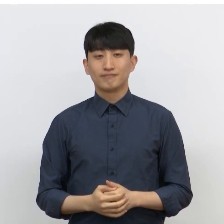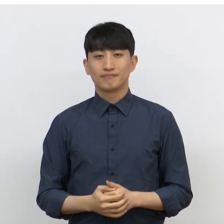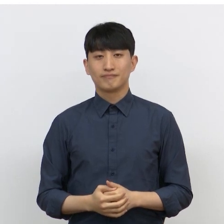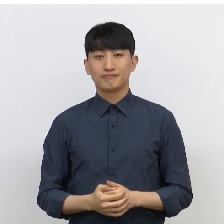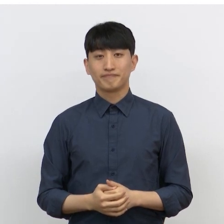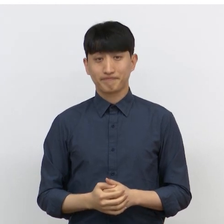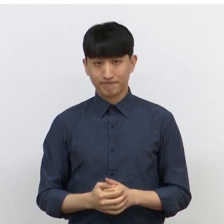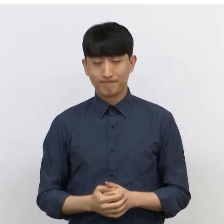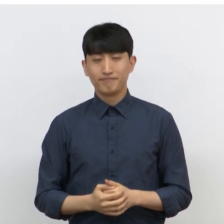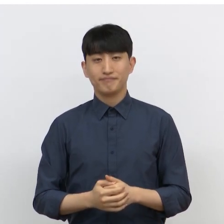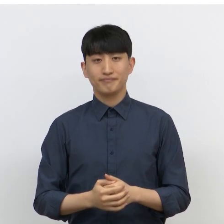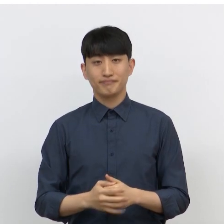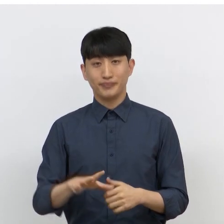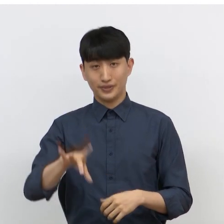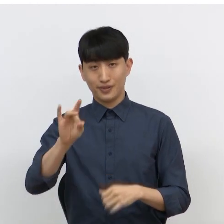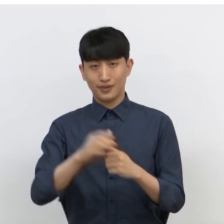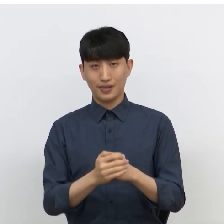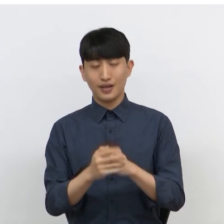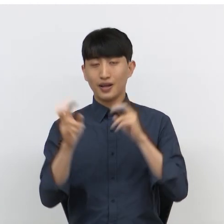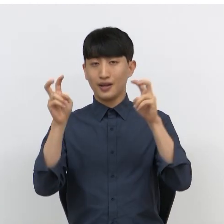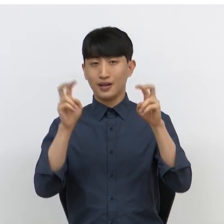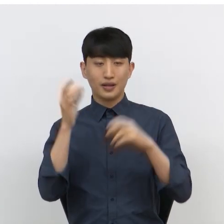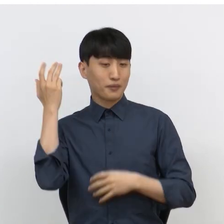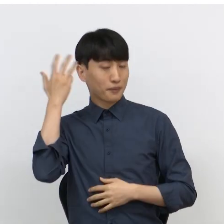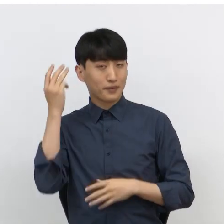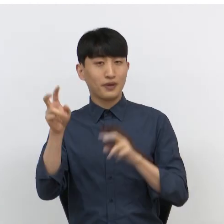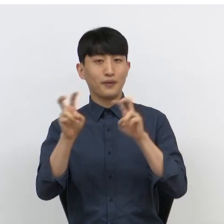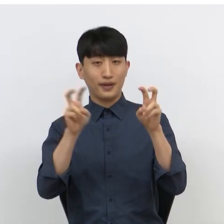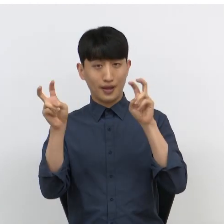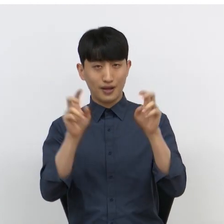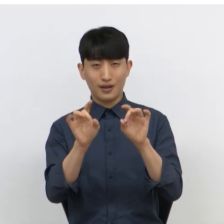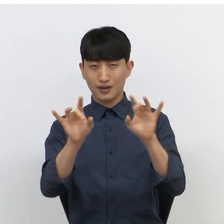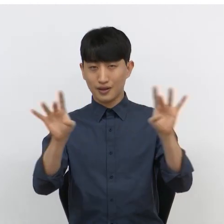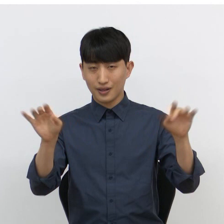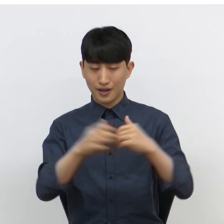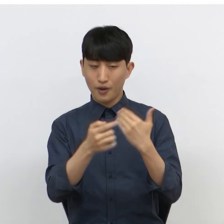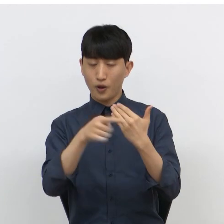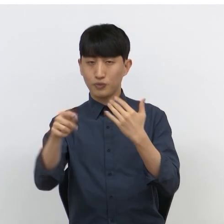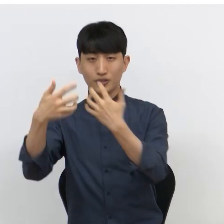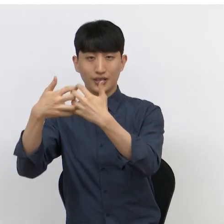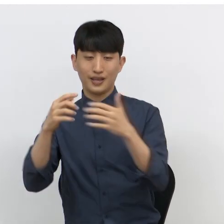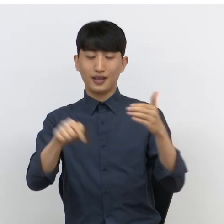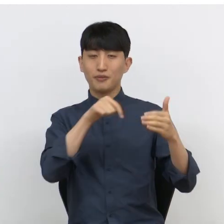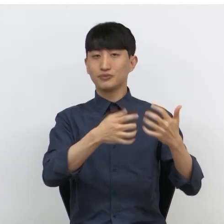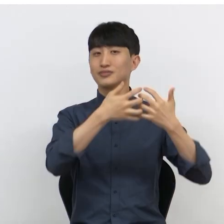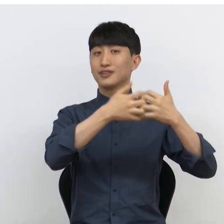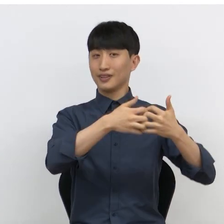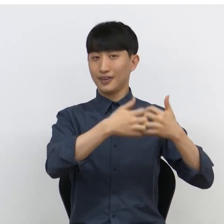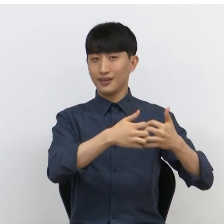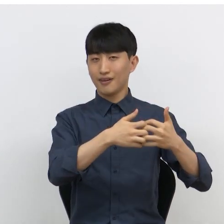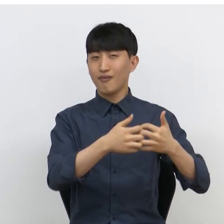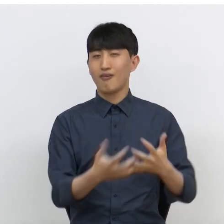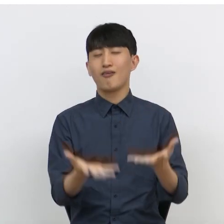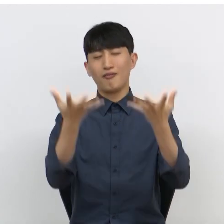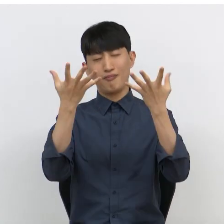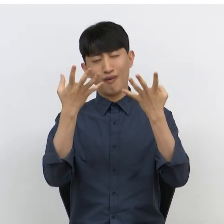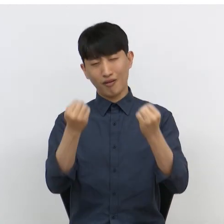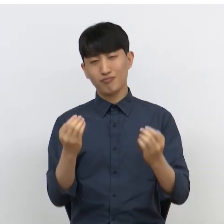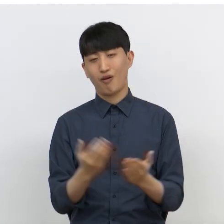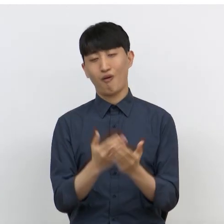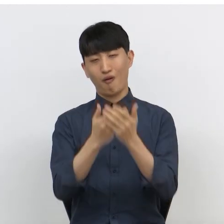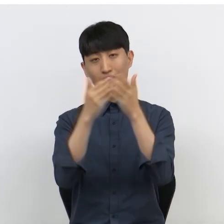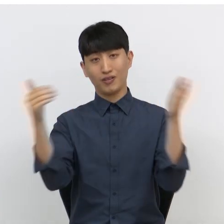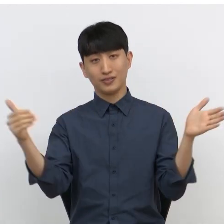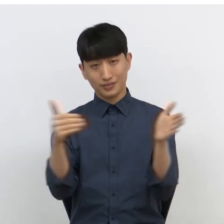자, 말씀드린 것처럼 각 제조사마다 내부 기계나 외부 기계가 엄청나게 지금 많이 발달을